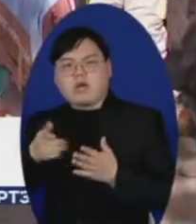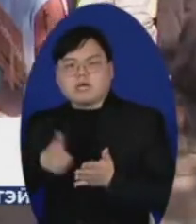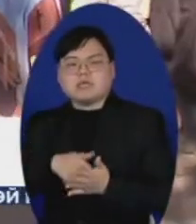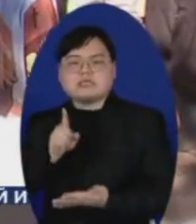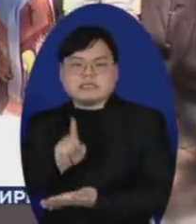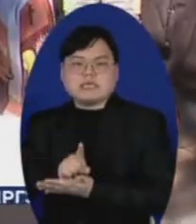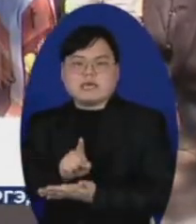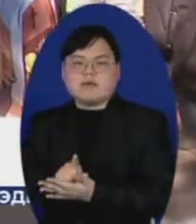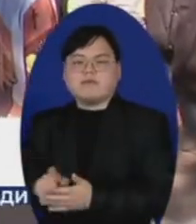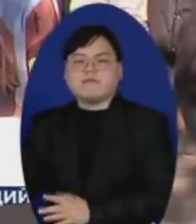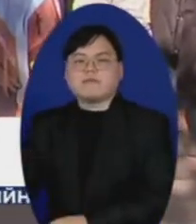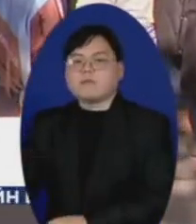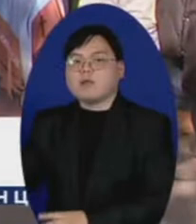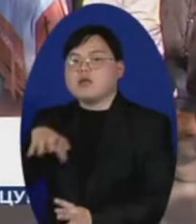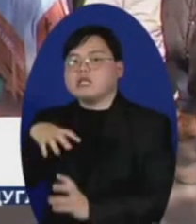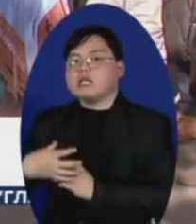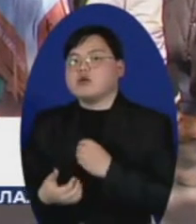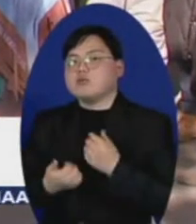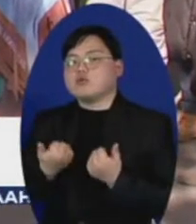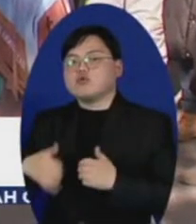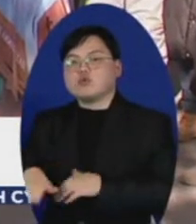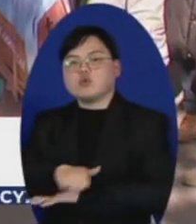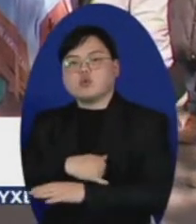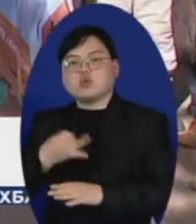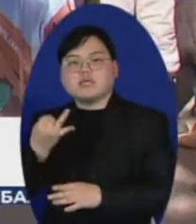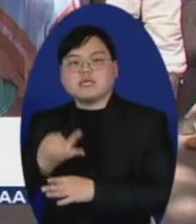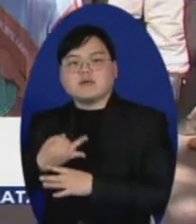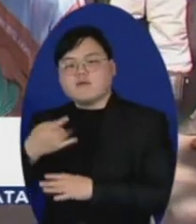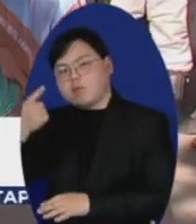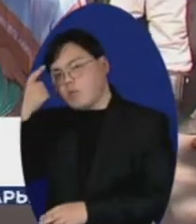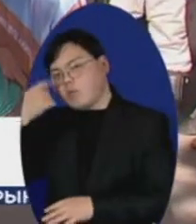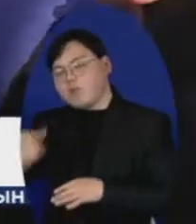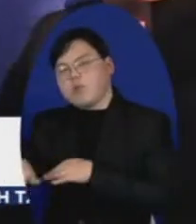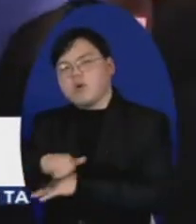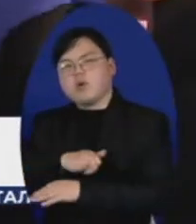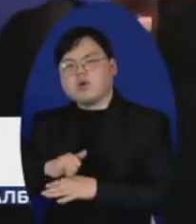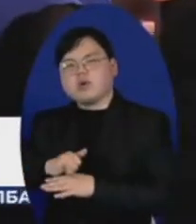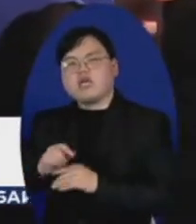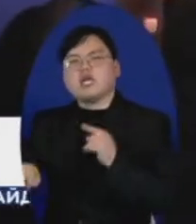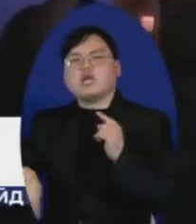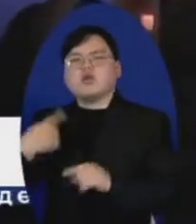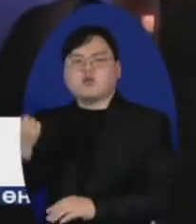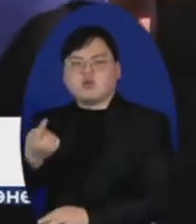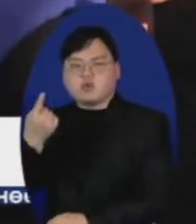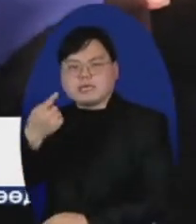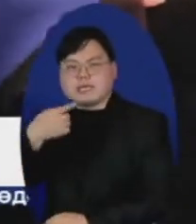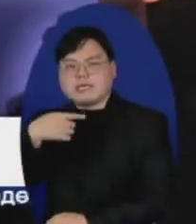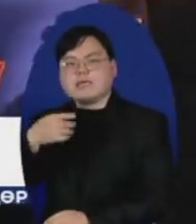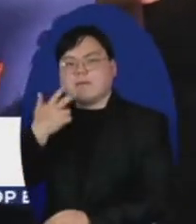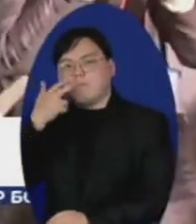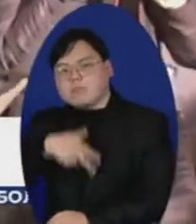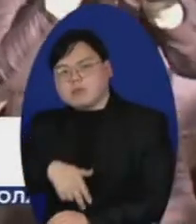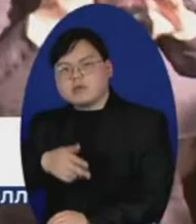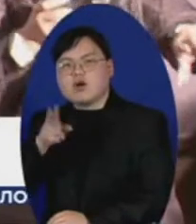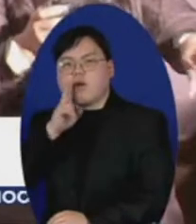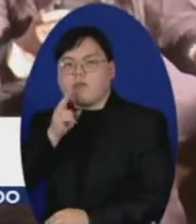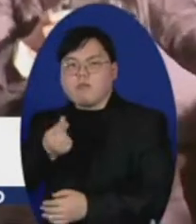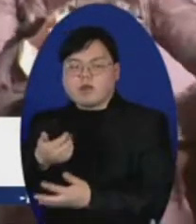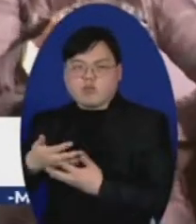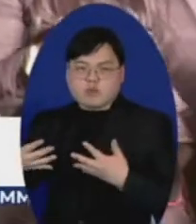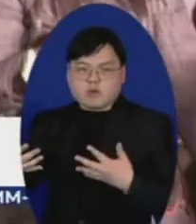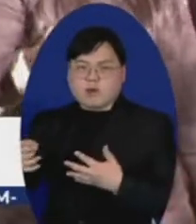хэрэгтэй. Дэлхийн зарим улс оронд инфляц манай улсаас хэд дахин өндөр болсон. Шатхуун өргөн хэрэглээний бүтээгдэхүүний өсөлтөөс